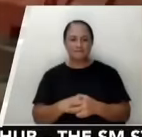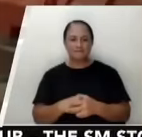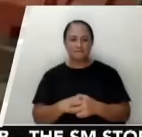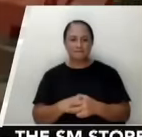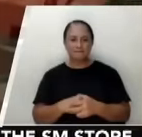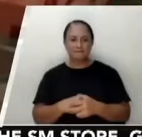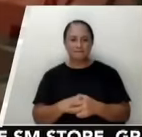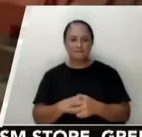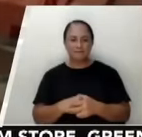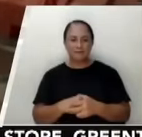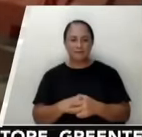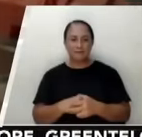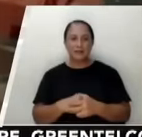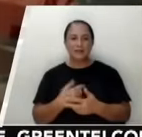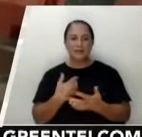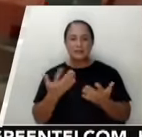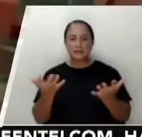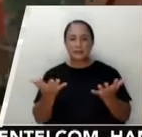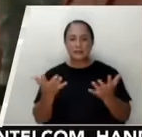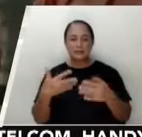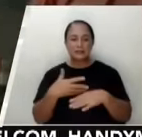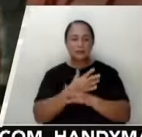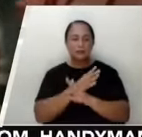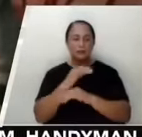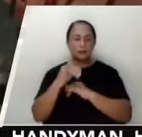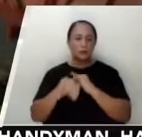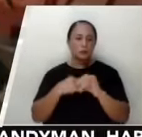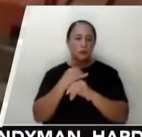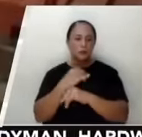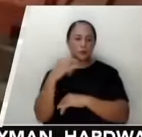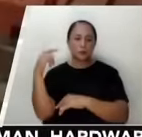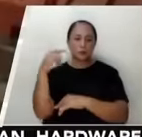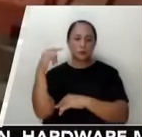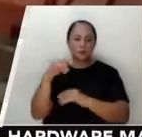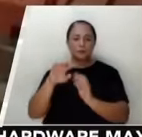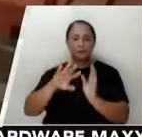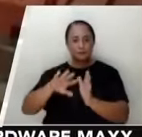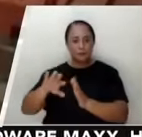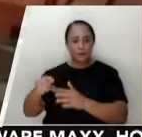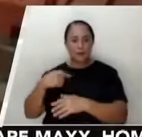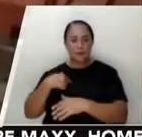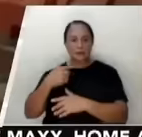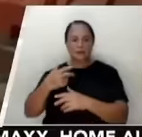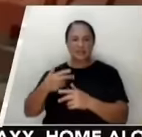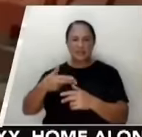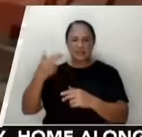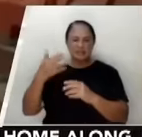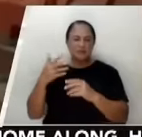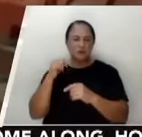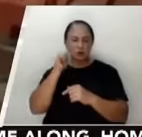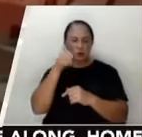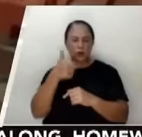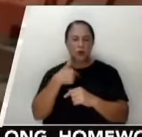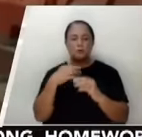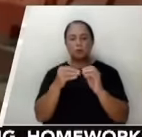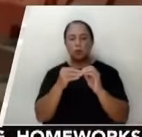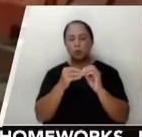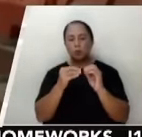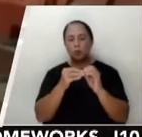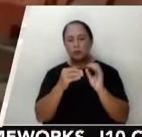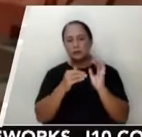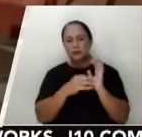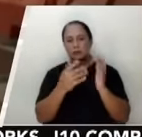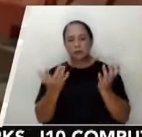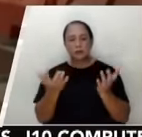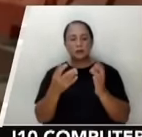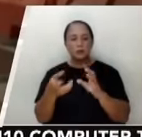Emil, balik dito sa Davao International Airport. Bukod sa peak bukas, inaasahang dadami pa muli ang bilang ng mga